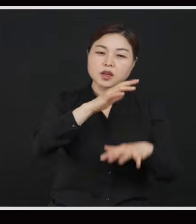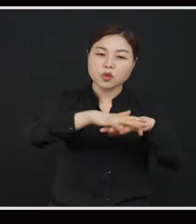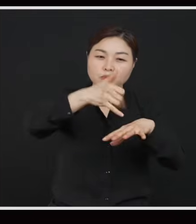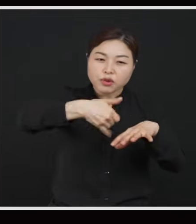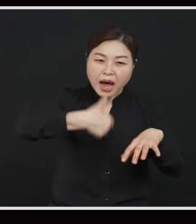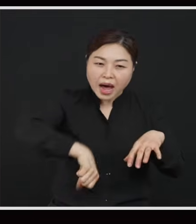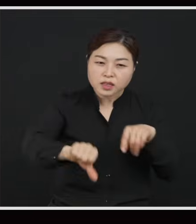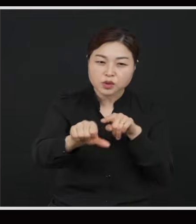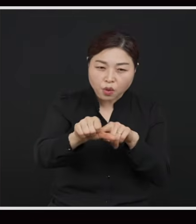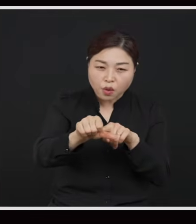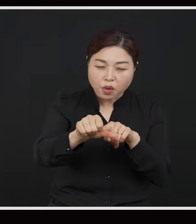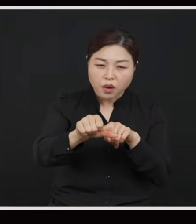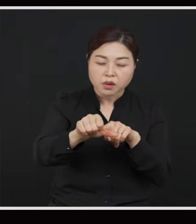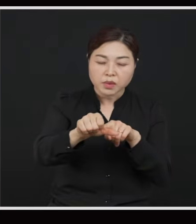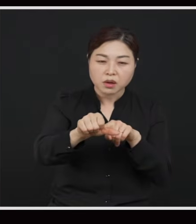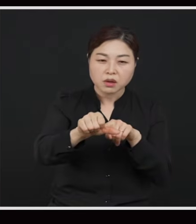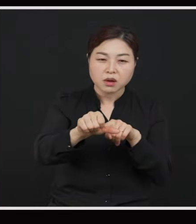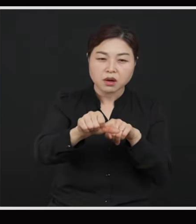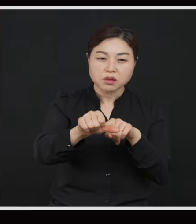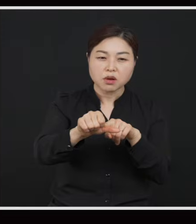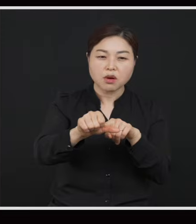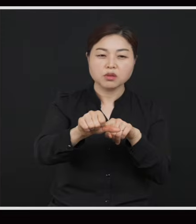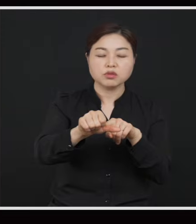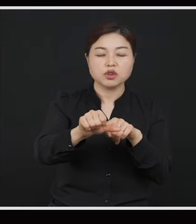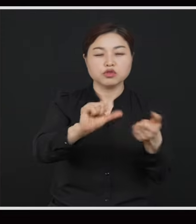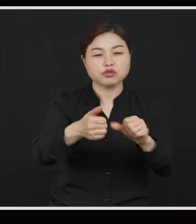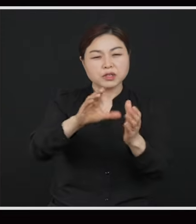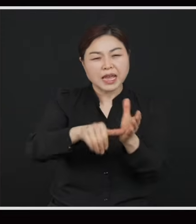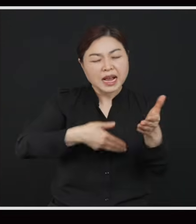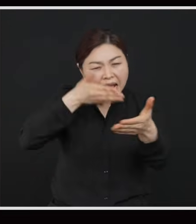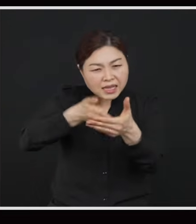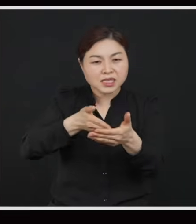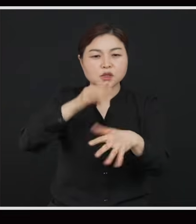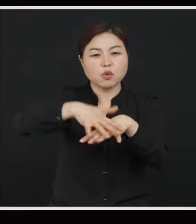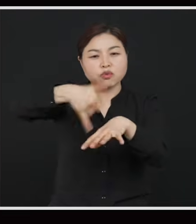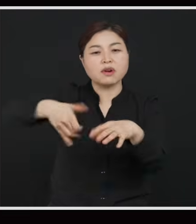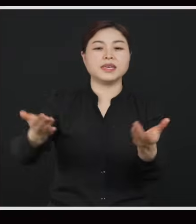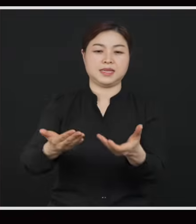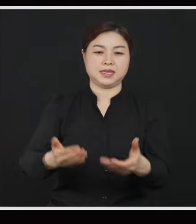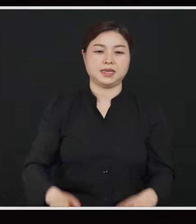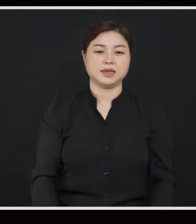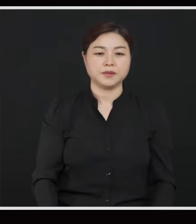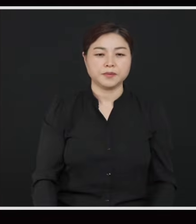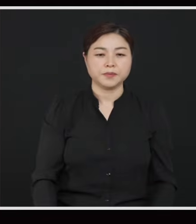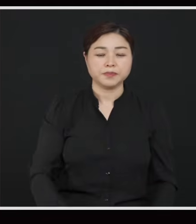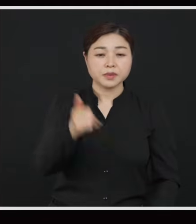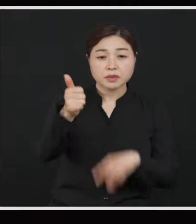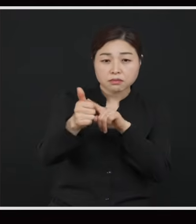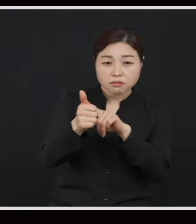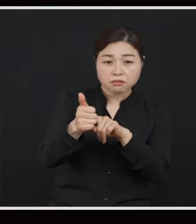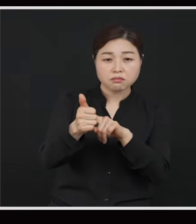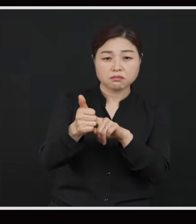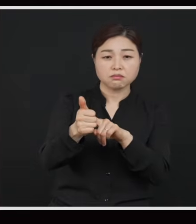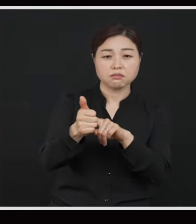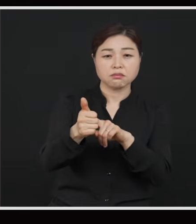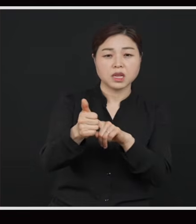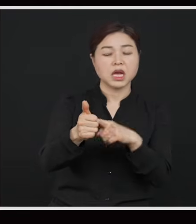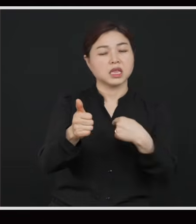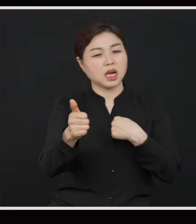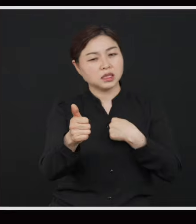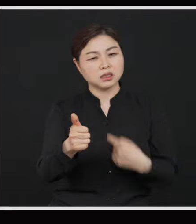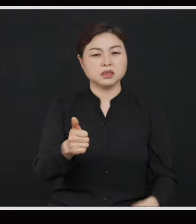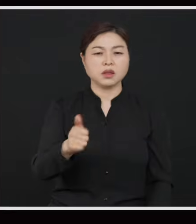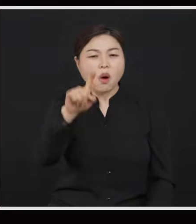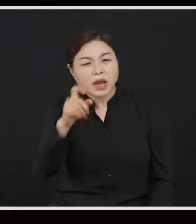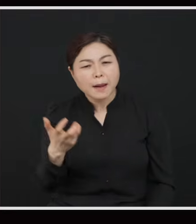태어나면 농부의 아들로 죽어야 되거든요. 아니 그 일을 이어받아서 해야 되거든요. 근데 이 사람이 난